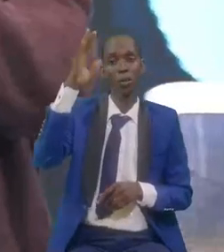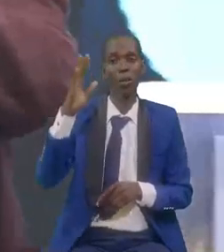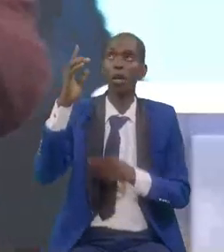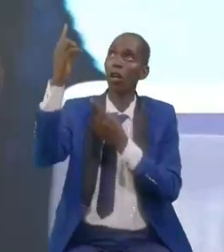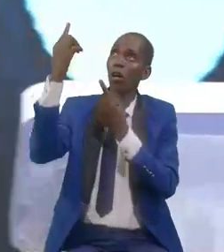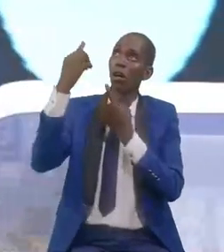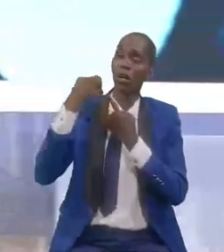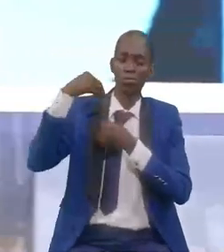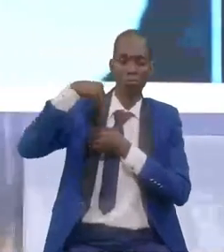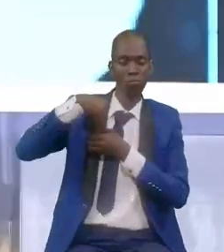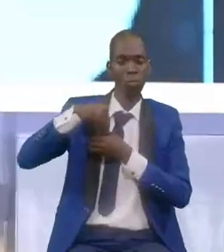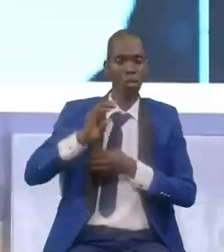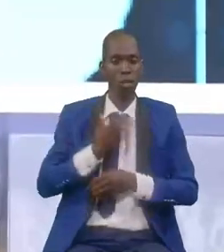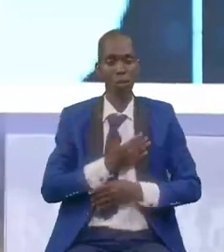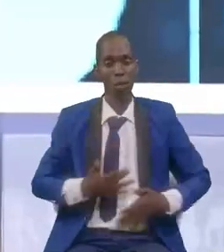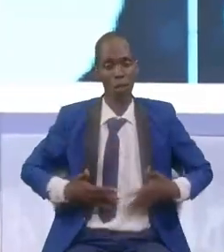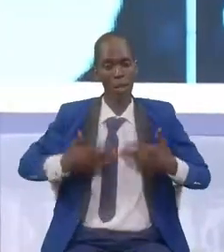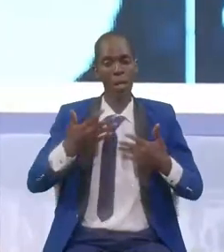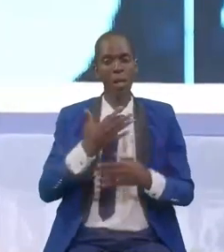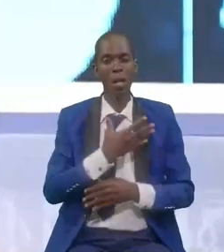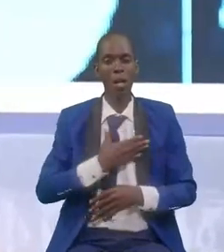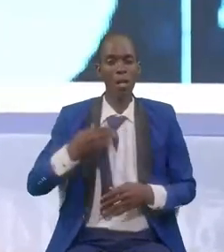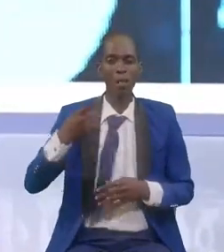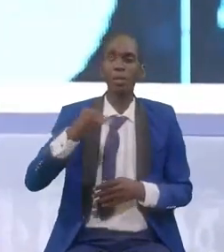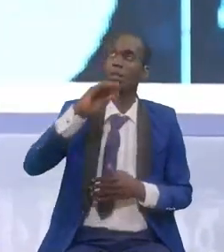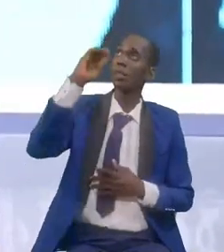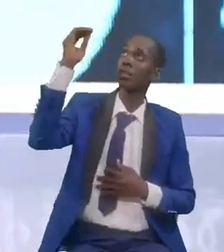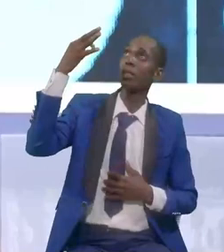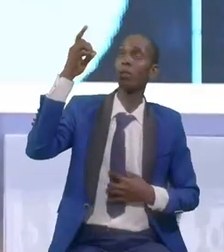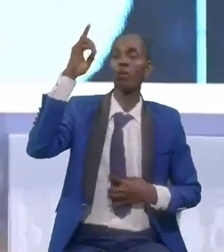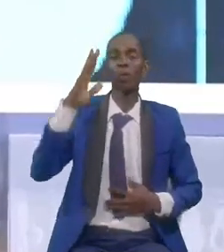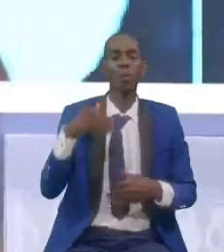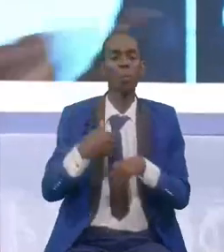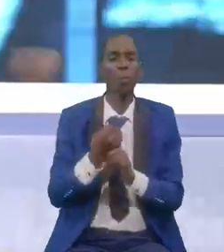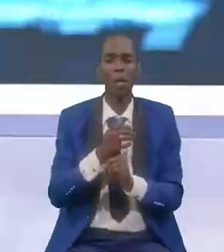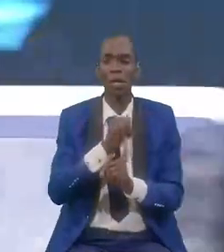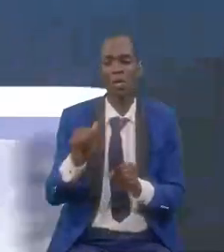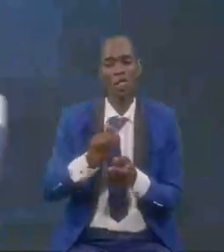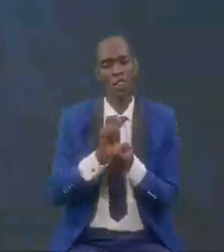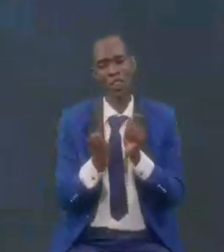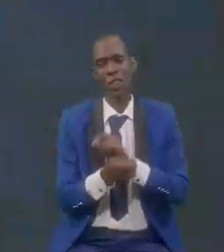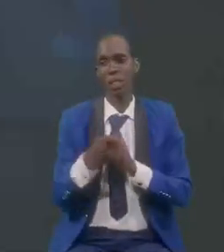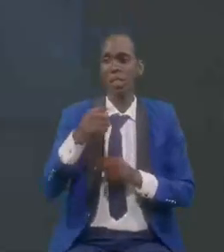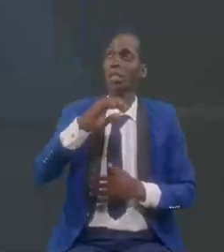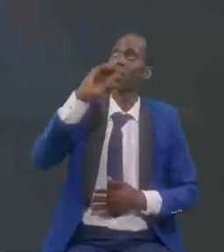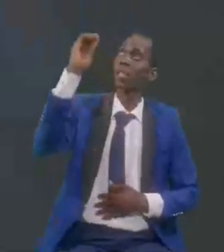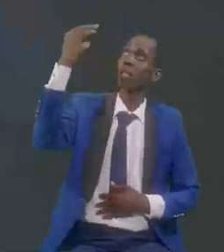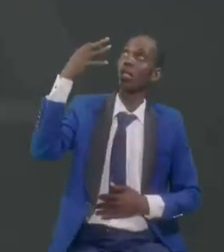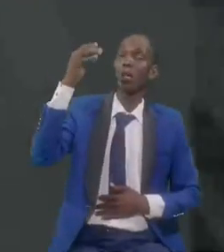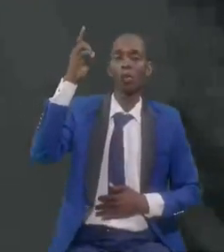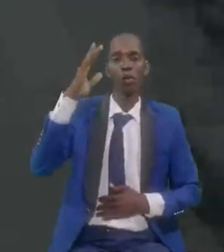Vient dans nos vies. Et la grâce de Dieu apporte un changement. La grâce de Dieu transforme ta